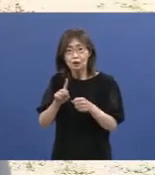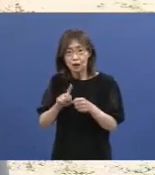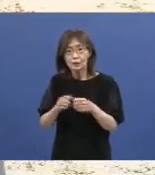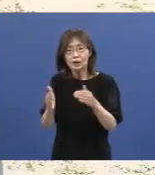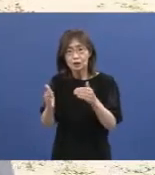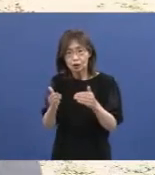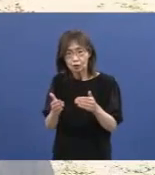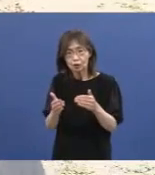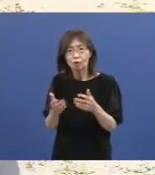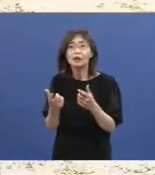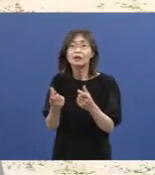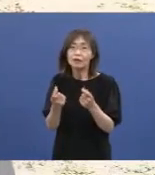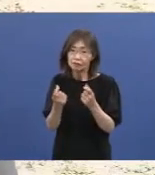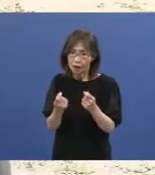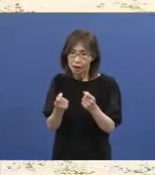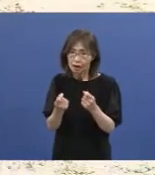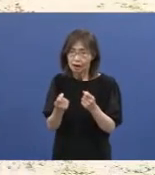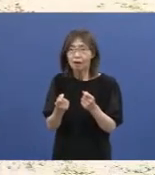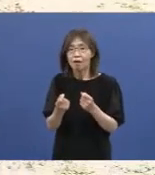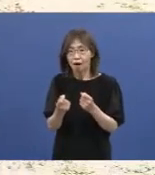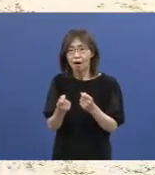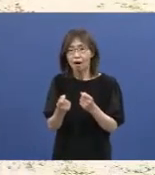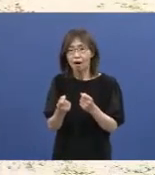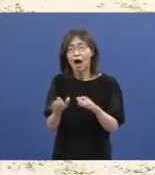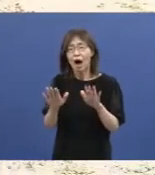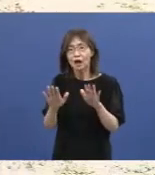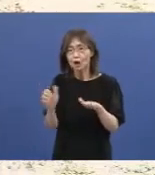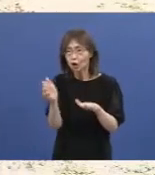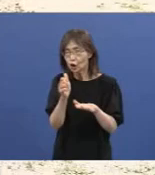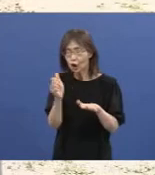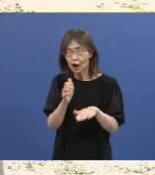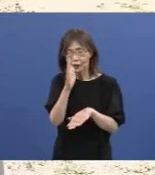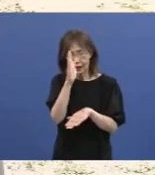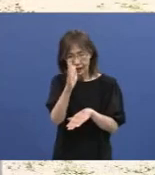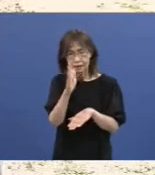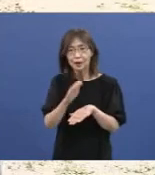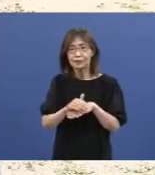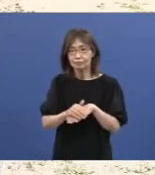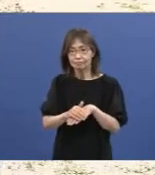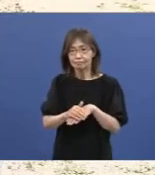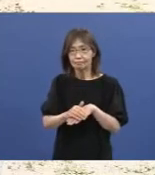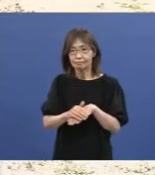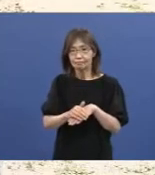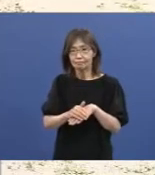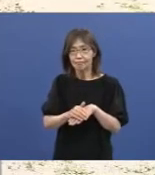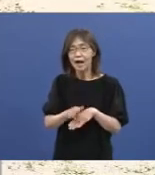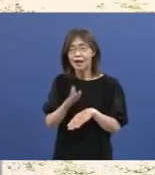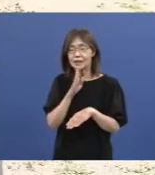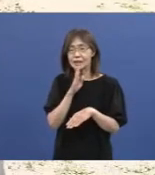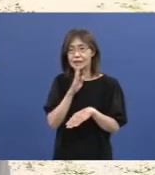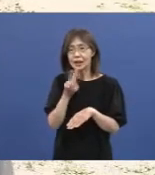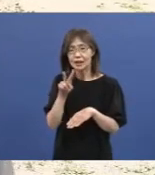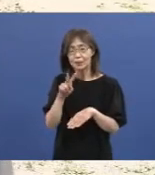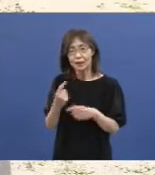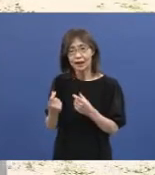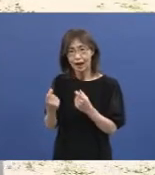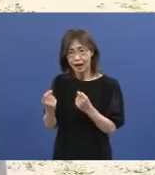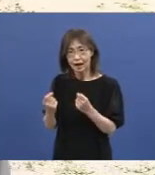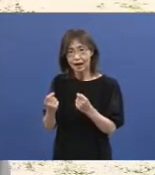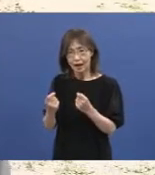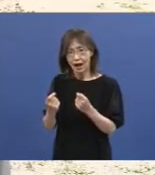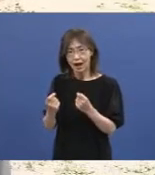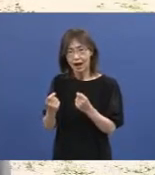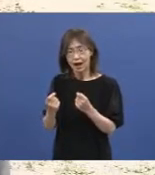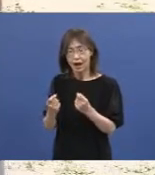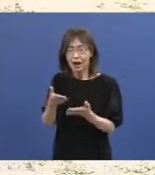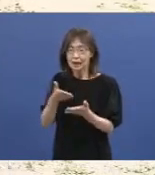ね。では芥川の魚道、今日紹介していただけますか？ はい、では実際の魚を見てみながら、はい、